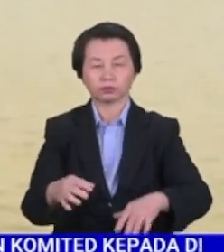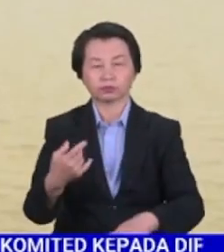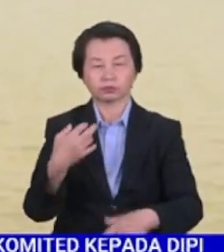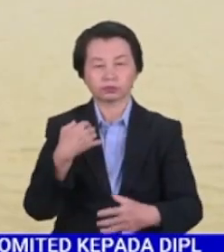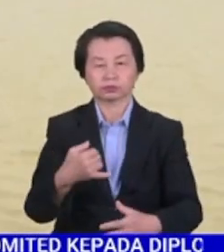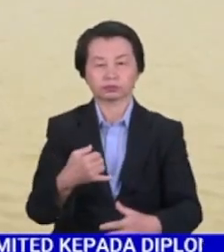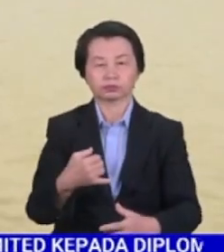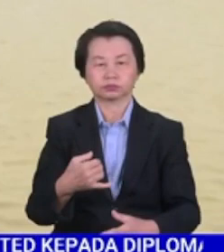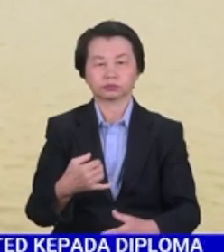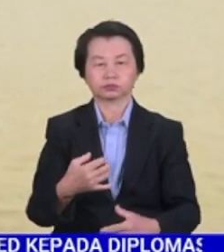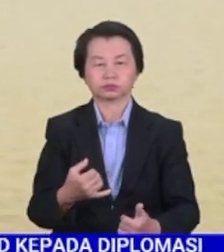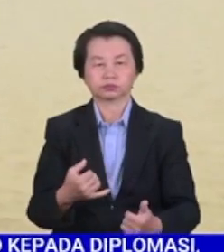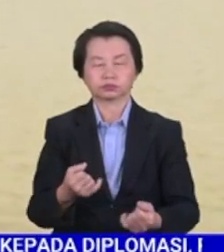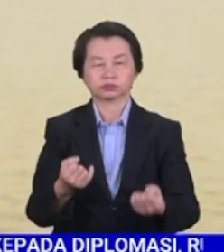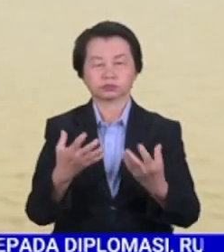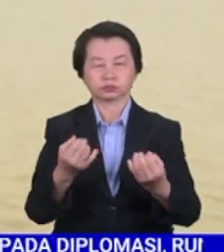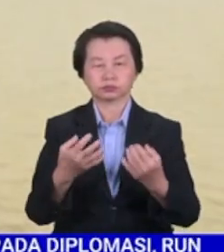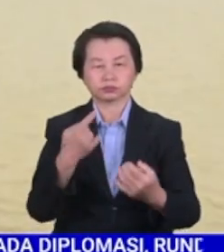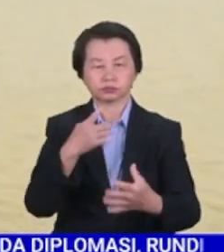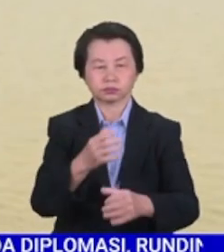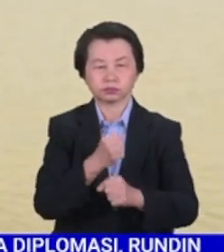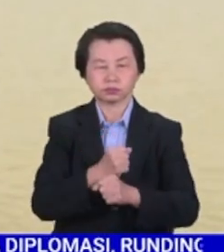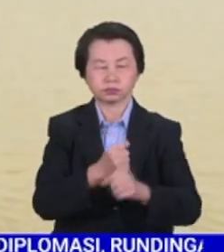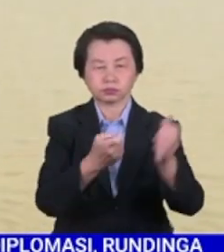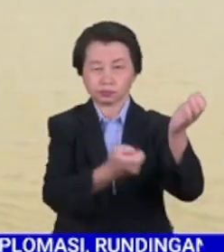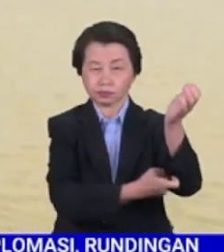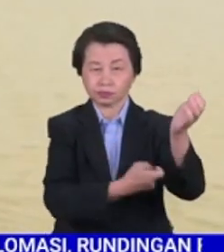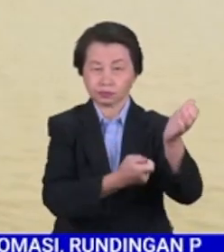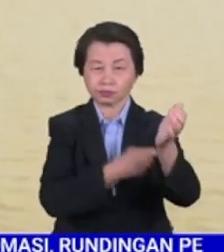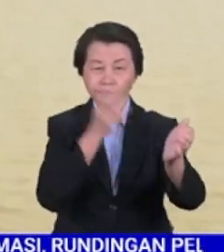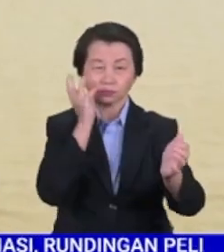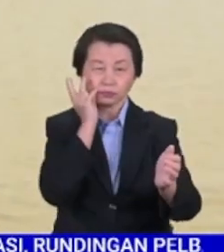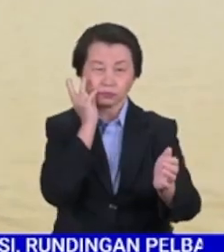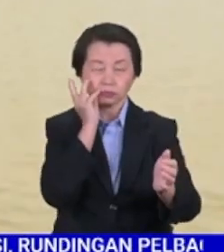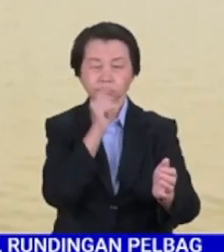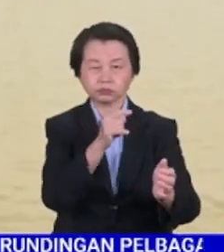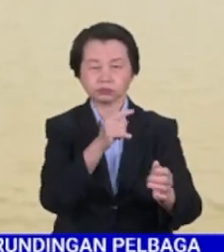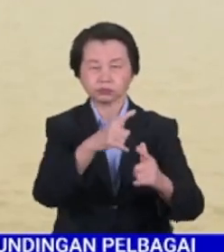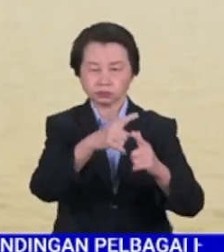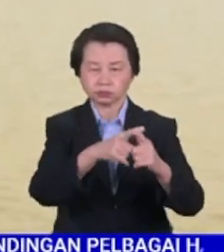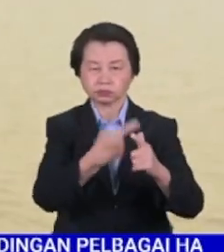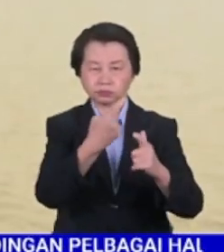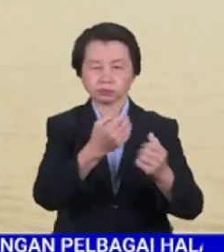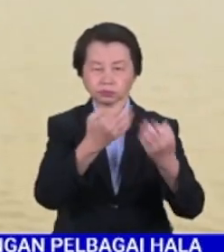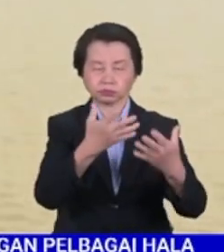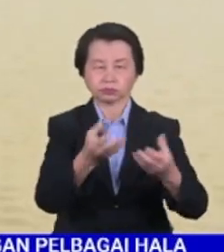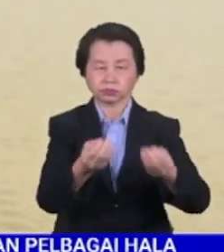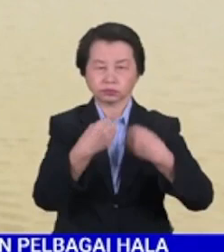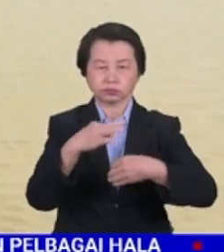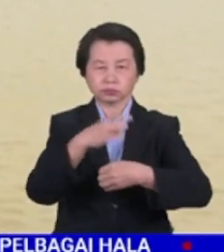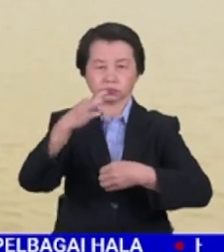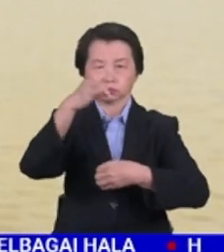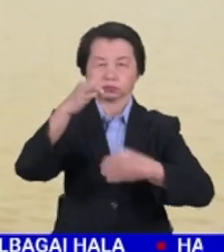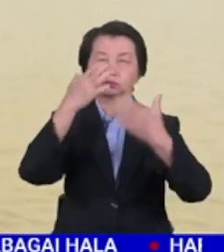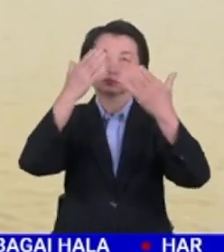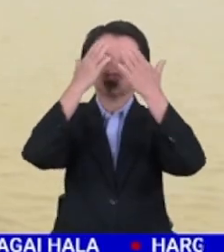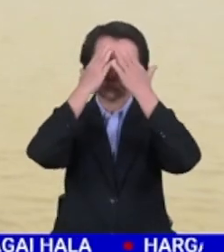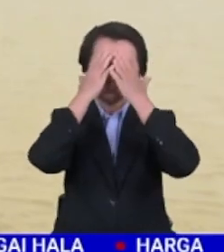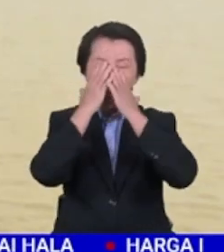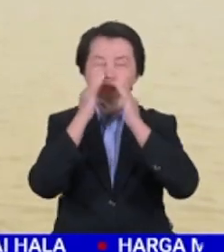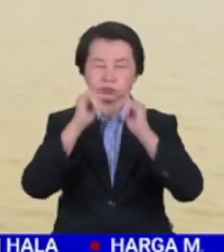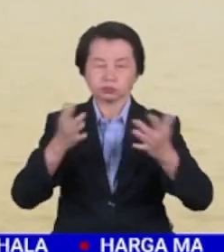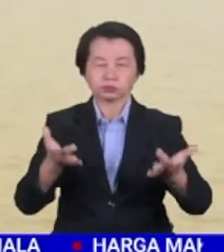mengusahakan penanaman padi ni. Mungkin 2-3 bulan yang kajian bagi semangat tu alhamdulillah kami terima